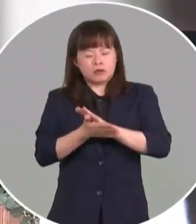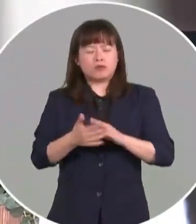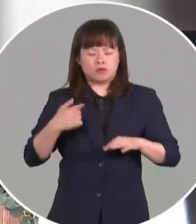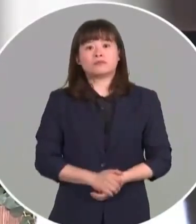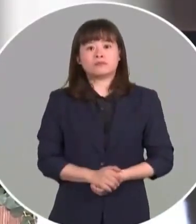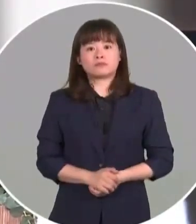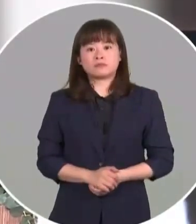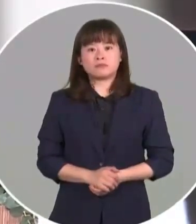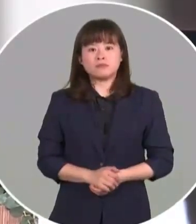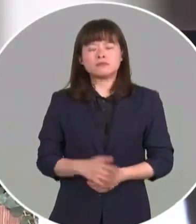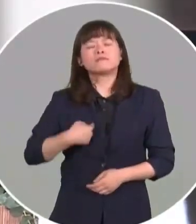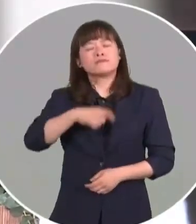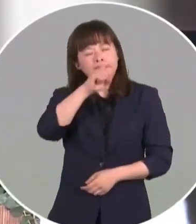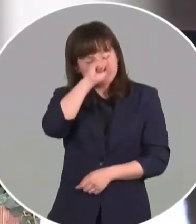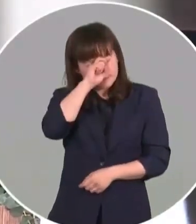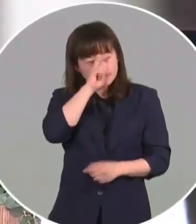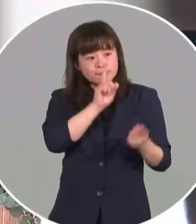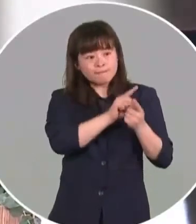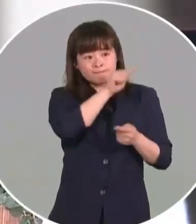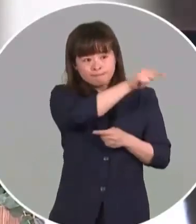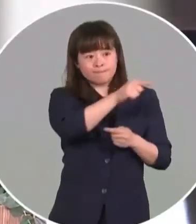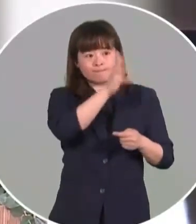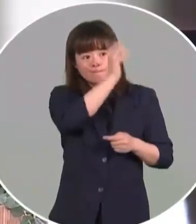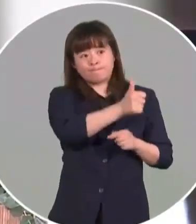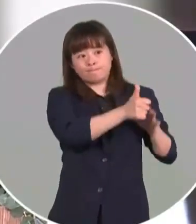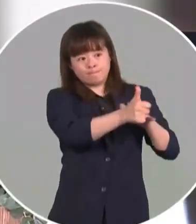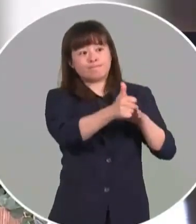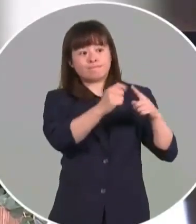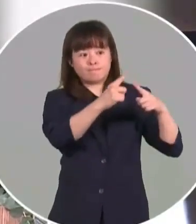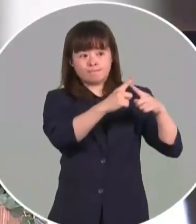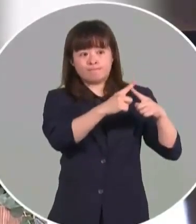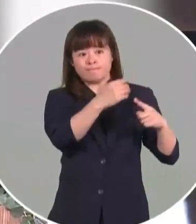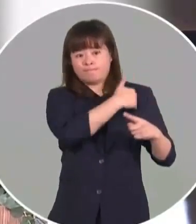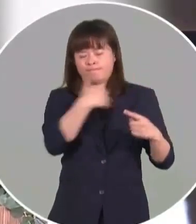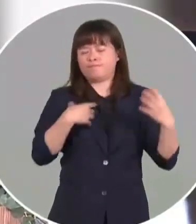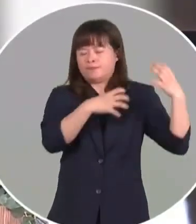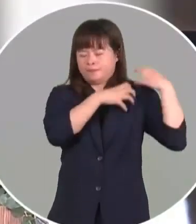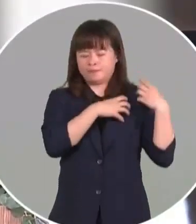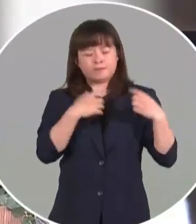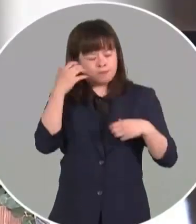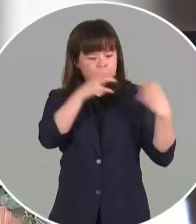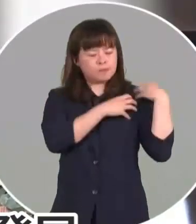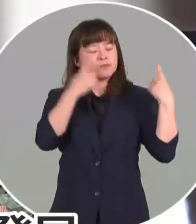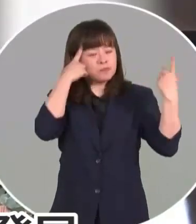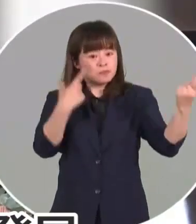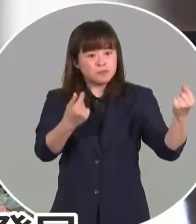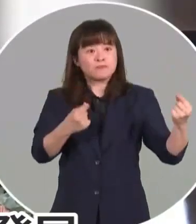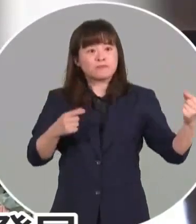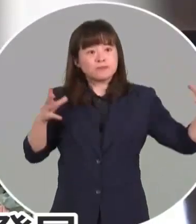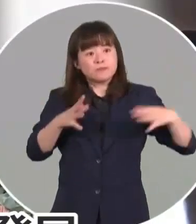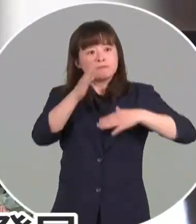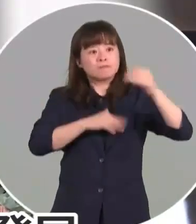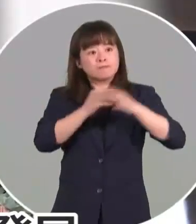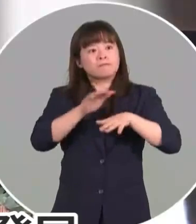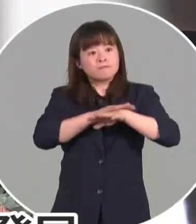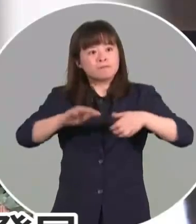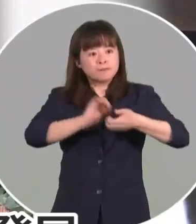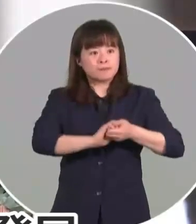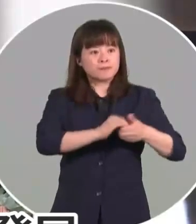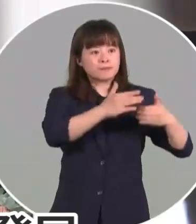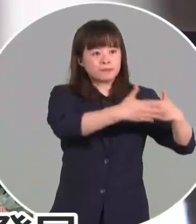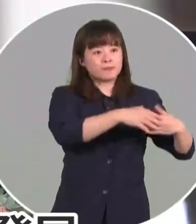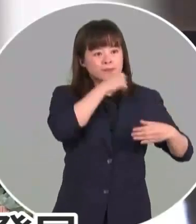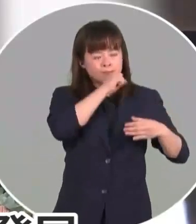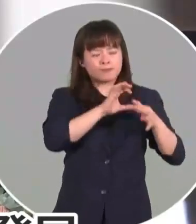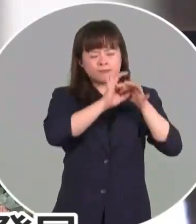坚持原则，我也期盼对岸的领导人能够承担起相对的责任，共同稳定两岸关系